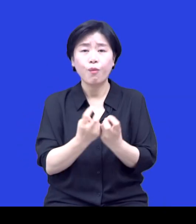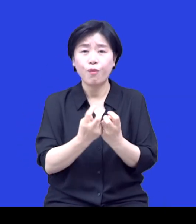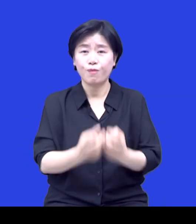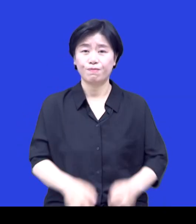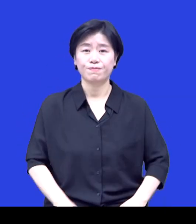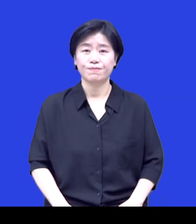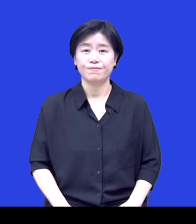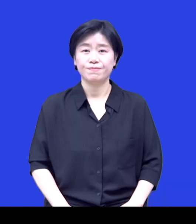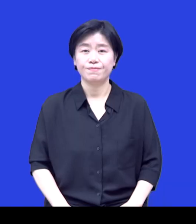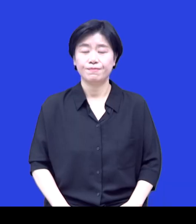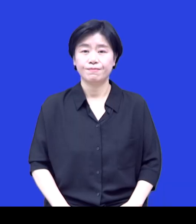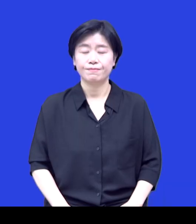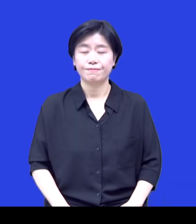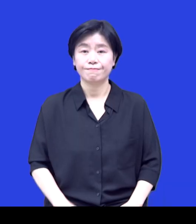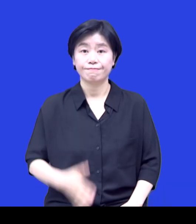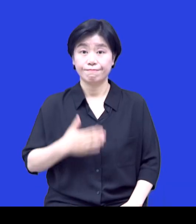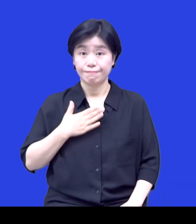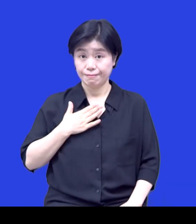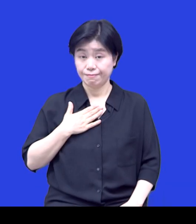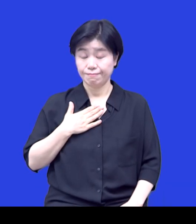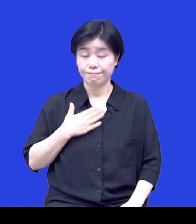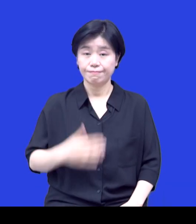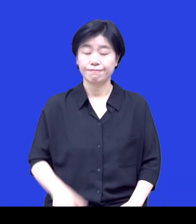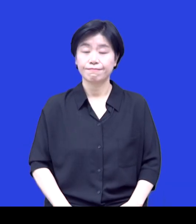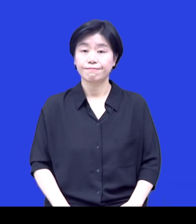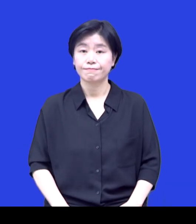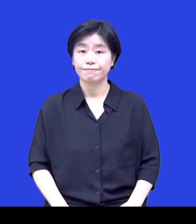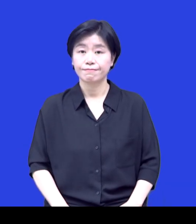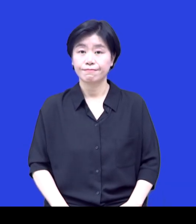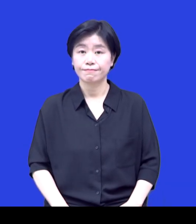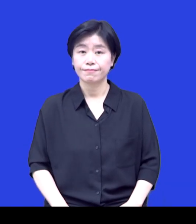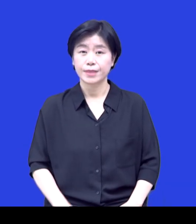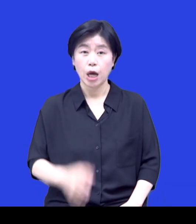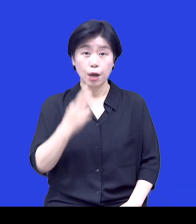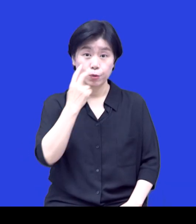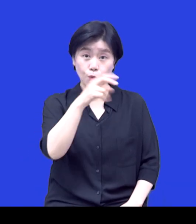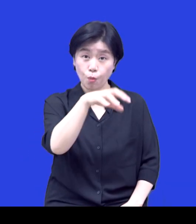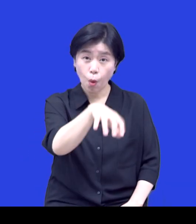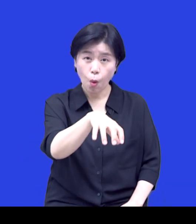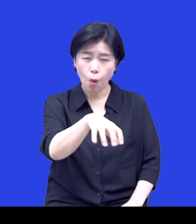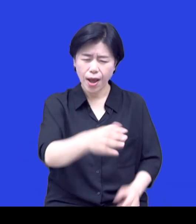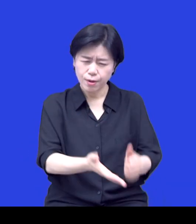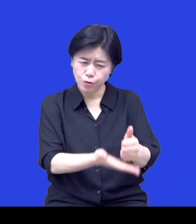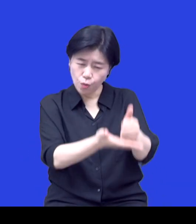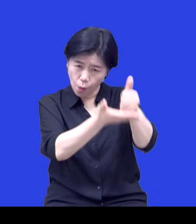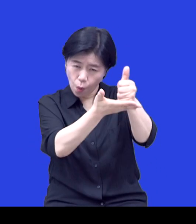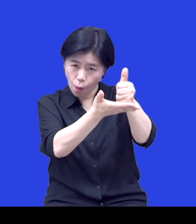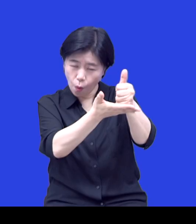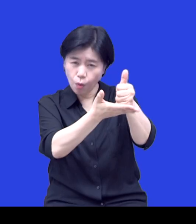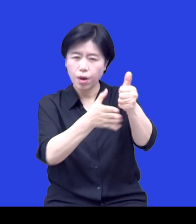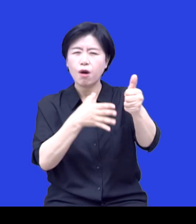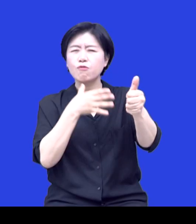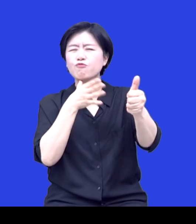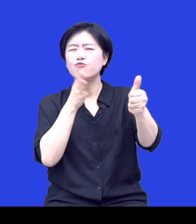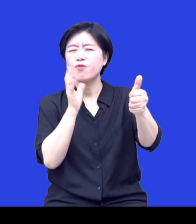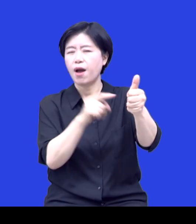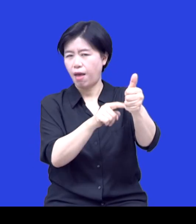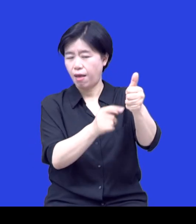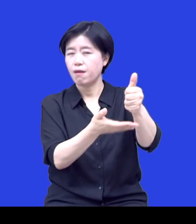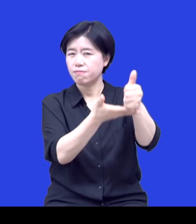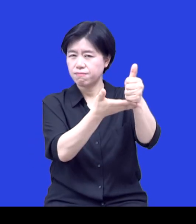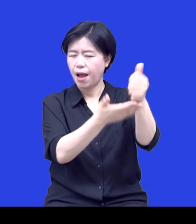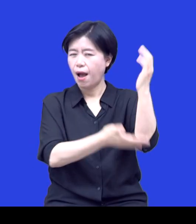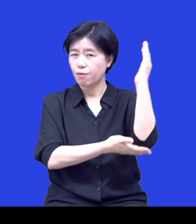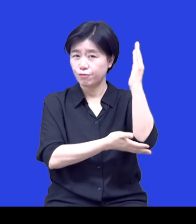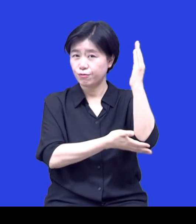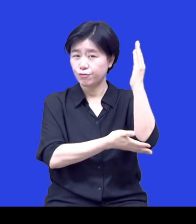될까요? 제가 미국에서 존경하는 아주 유명한 노 목사님의 설교를 그때 들은 기억이